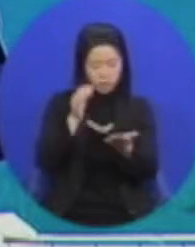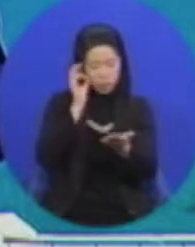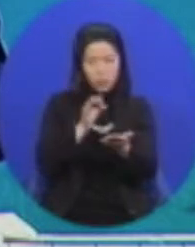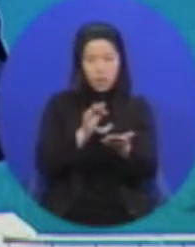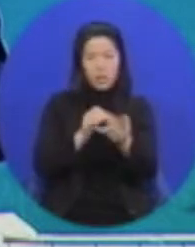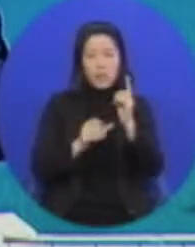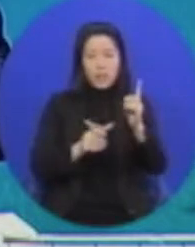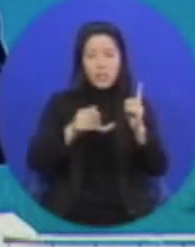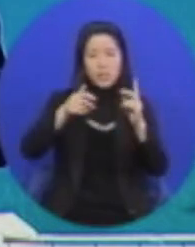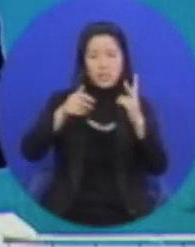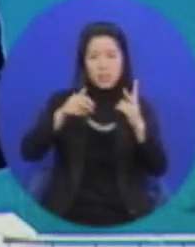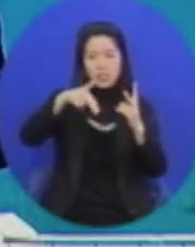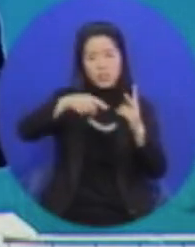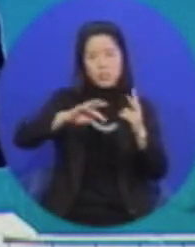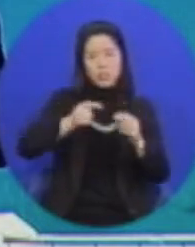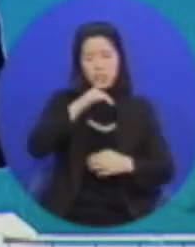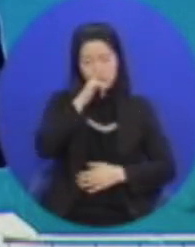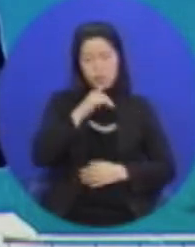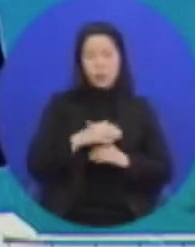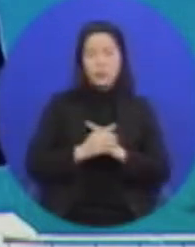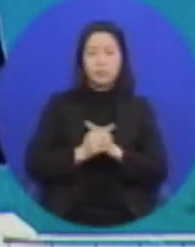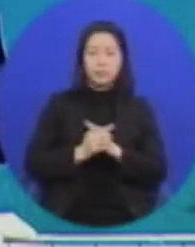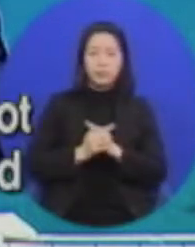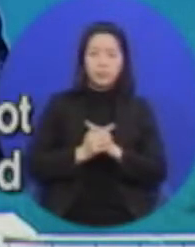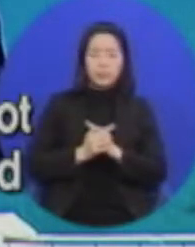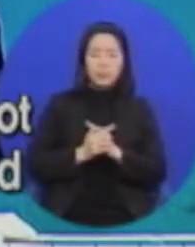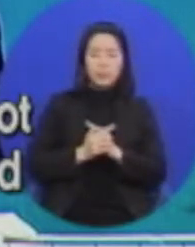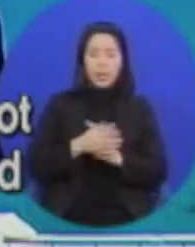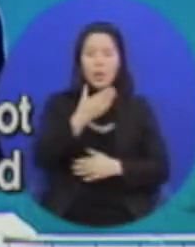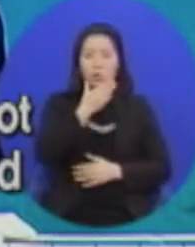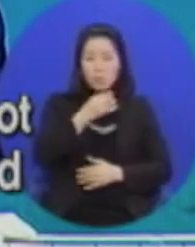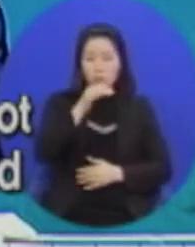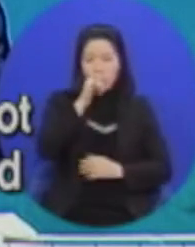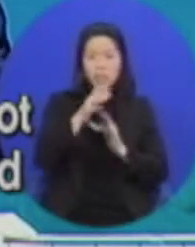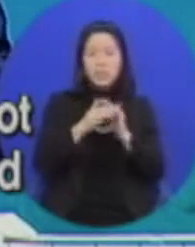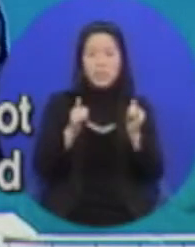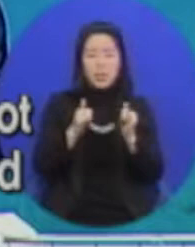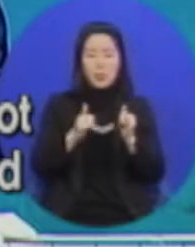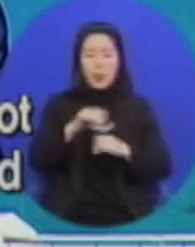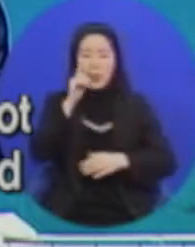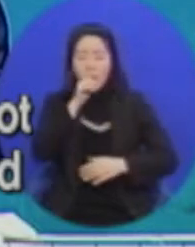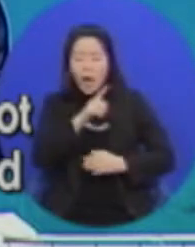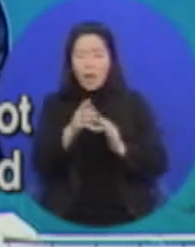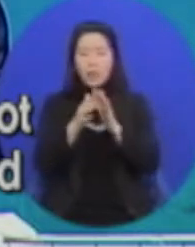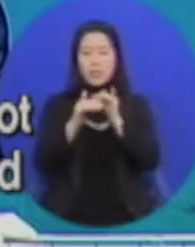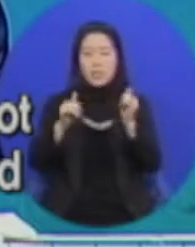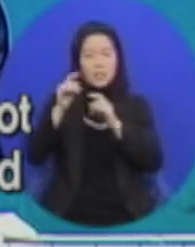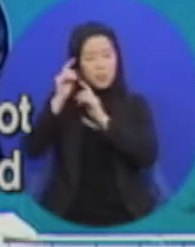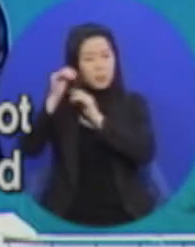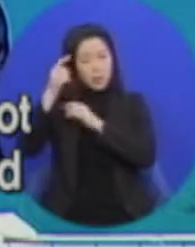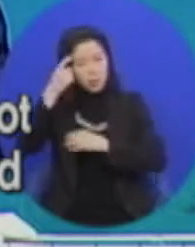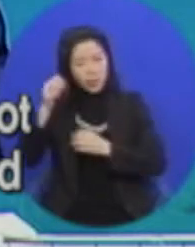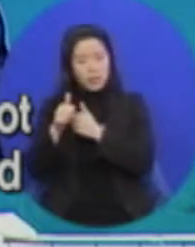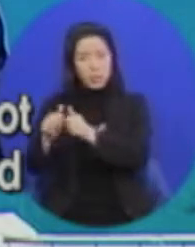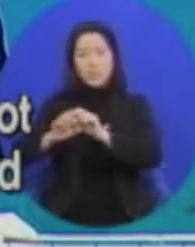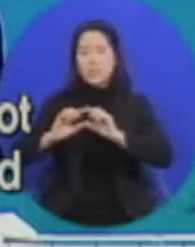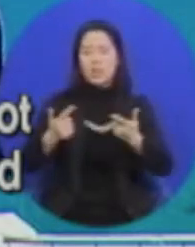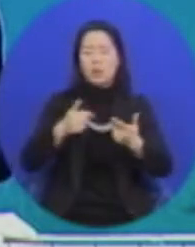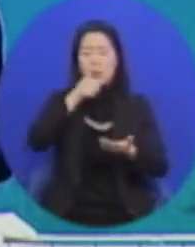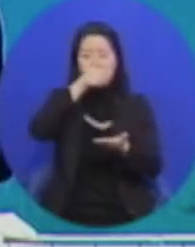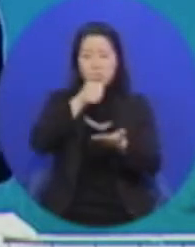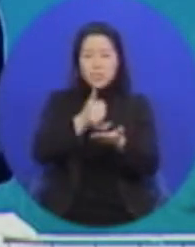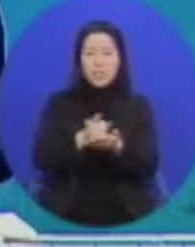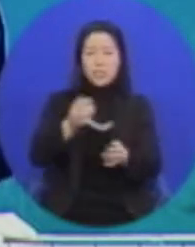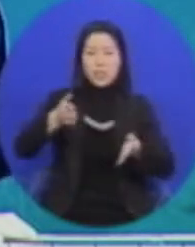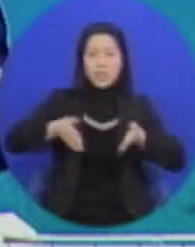나옵니다 1절 2절을 보면 거기 있는 사람은 악인들의 꾀를 따르지 아니하며 죄인들의 길에 서지